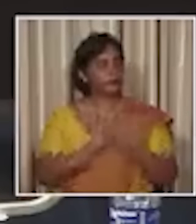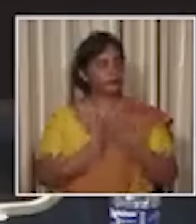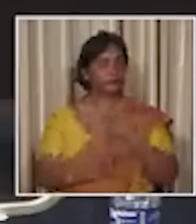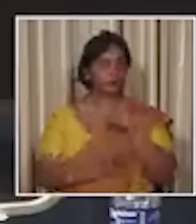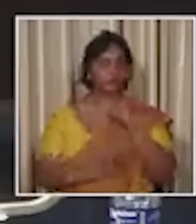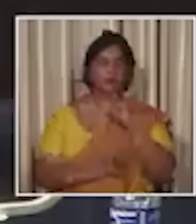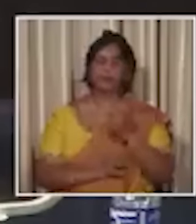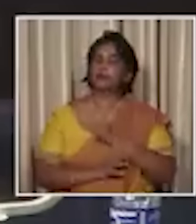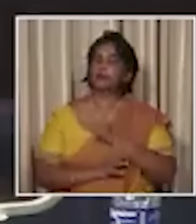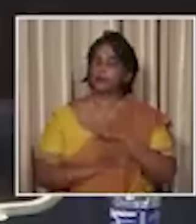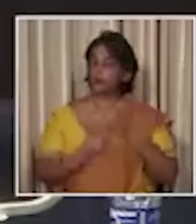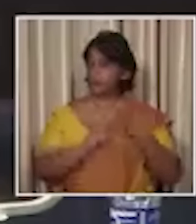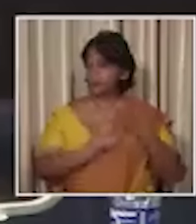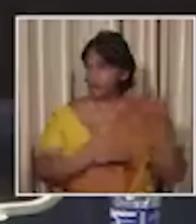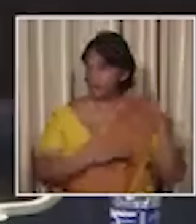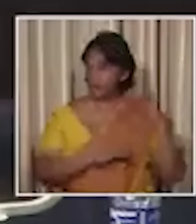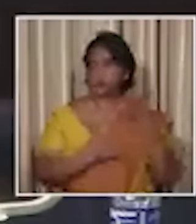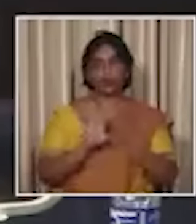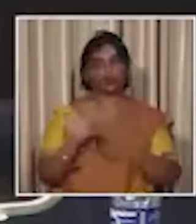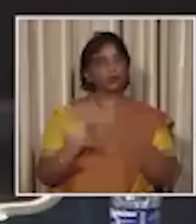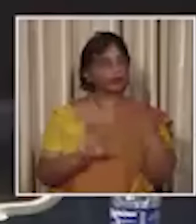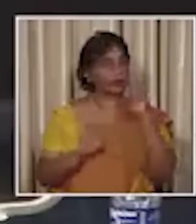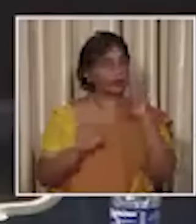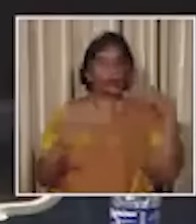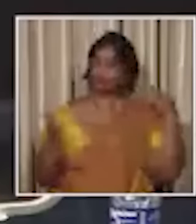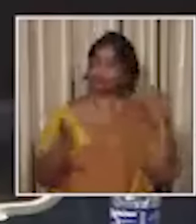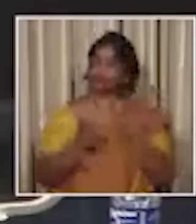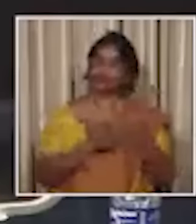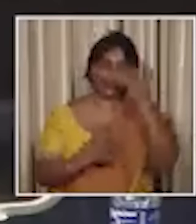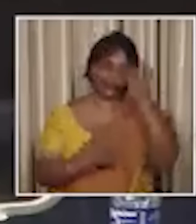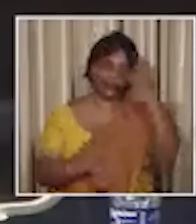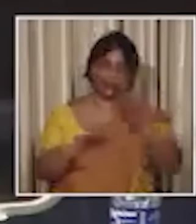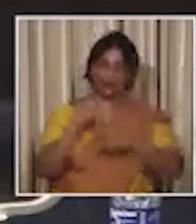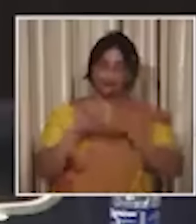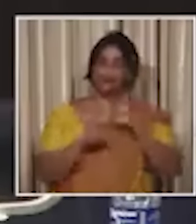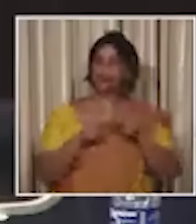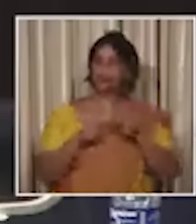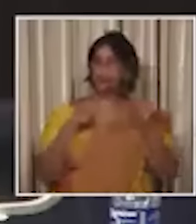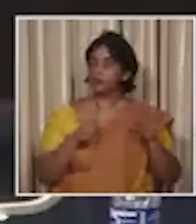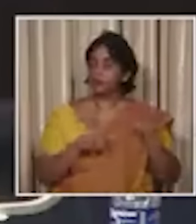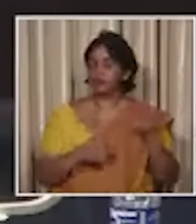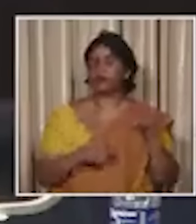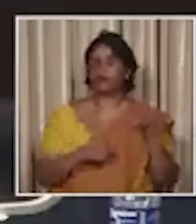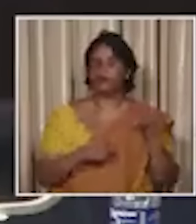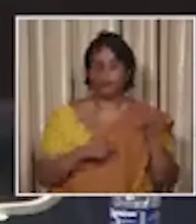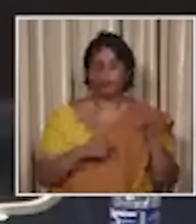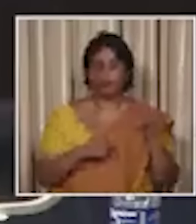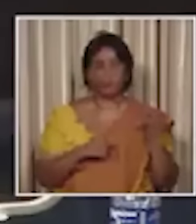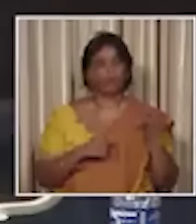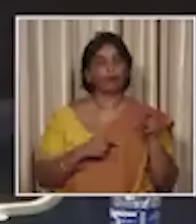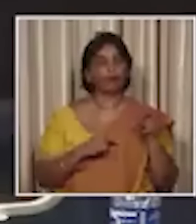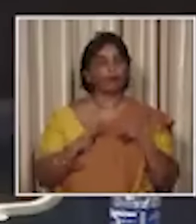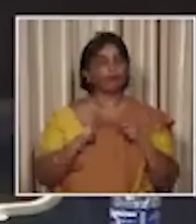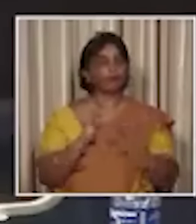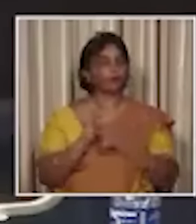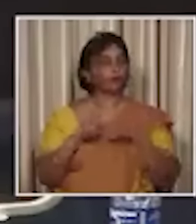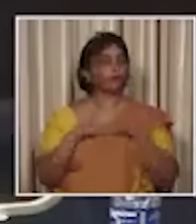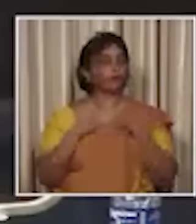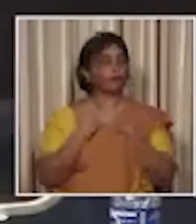12 வருடங்களாக தமிழ் மக்கள் மீதான இனப்படுகொலைக்கான பொறுப்புக்கூறல் ஐக்கிய நாடுகள் மனித உரிமைகள் பேரவைக்குள் முடக்கப்பட்டிருக்கின்றது. அந்த